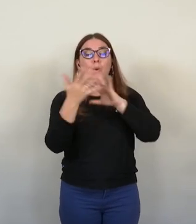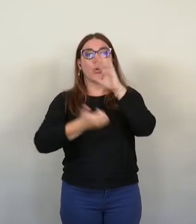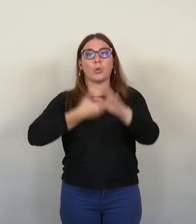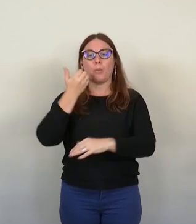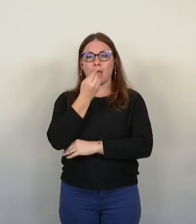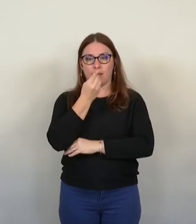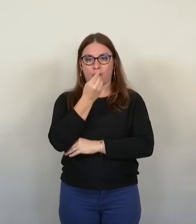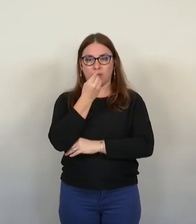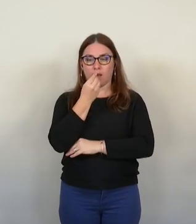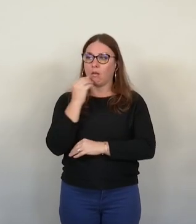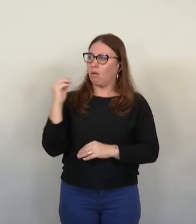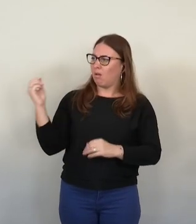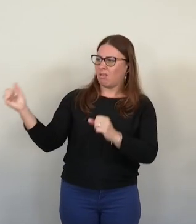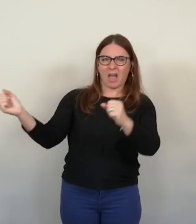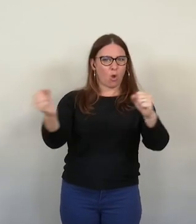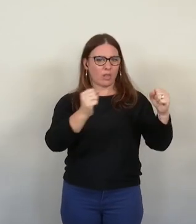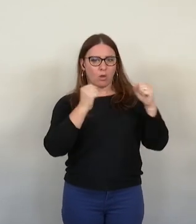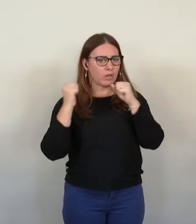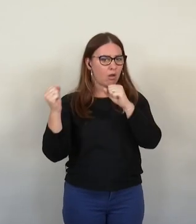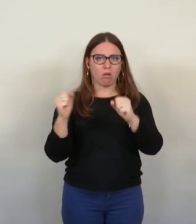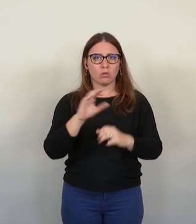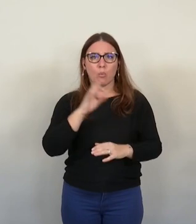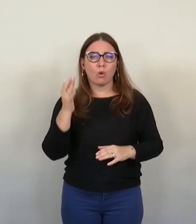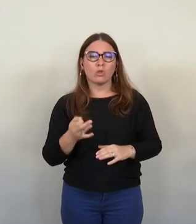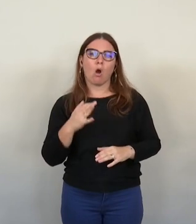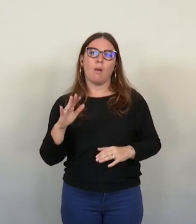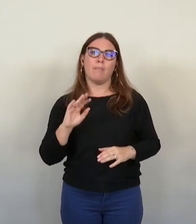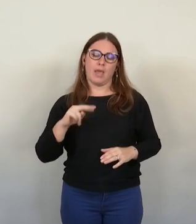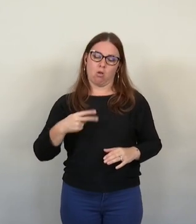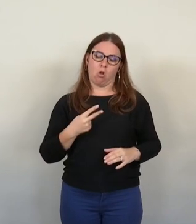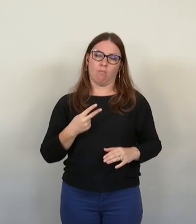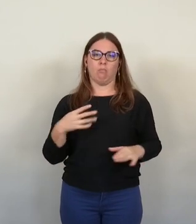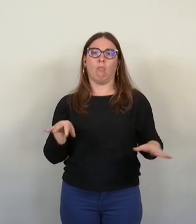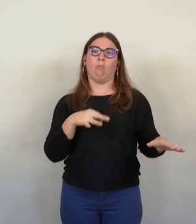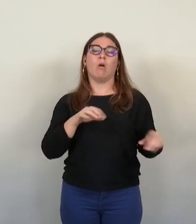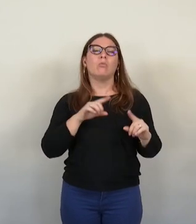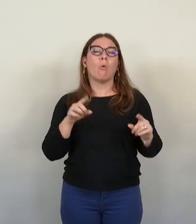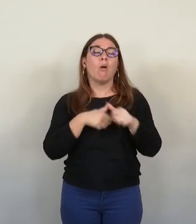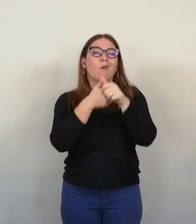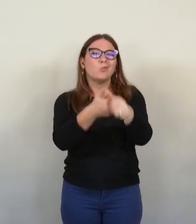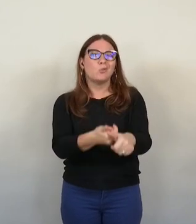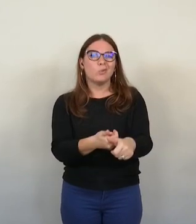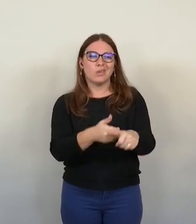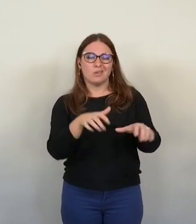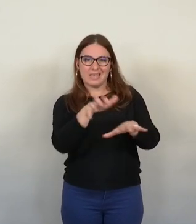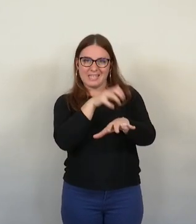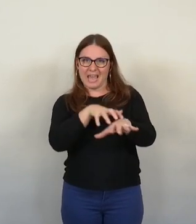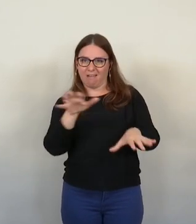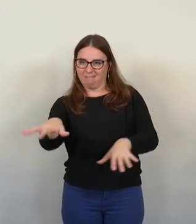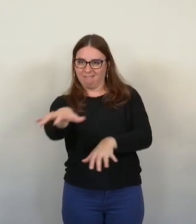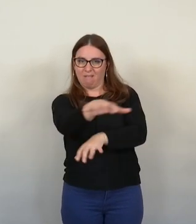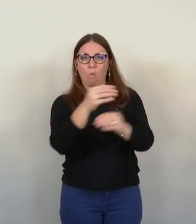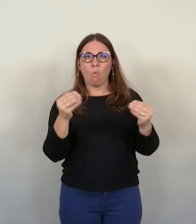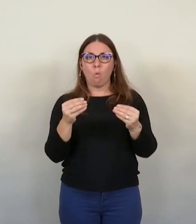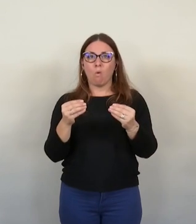alimentaire tout le monde est d'accord mais ne nous racontons pas d'histoire ça dépend de quel bassin de quel périmètre on parle en iser mais même si c'est le